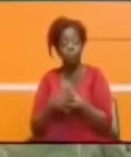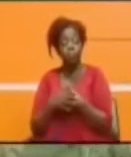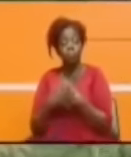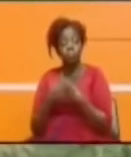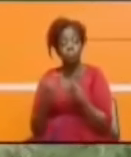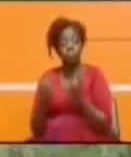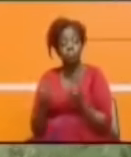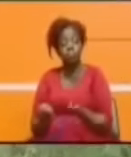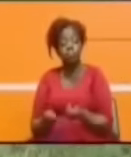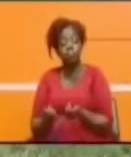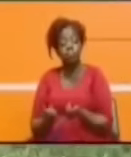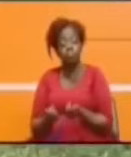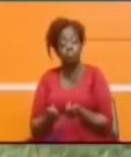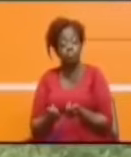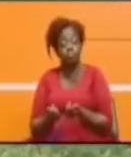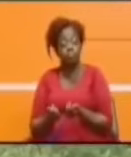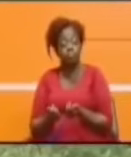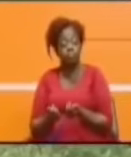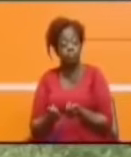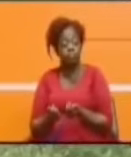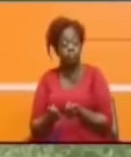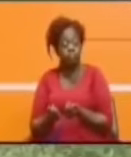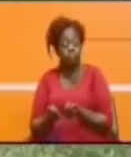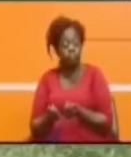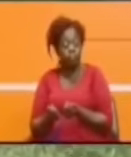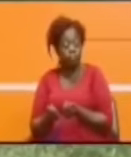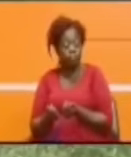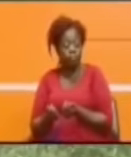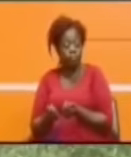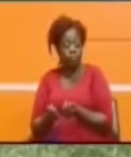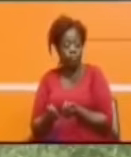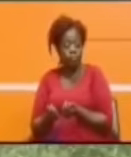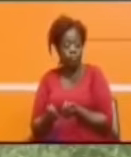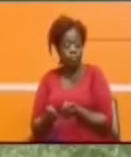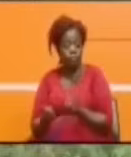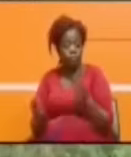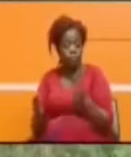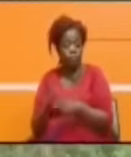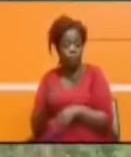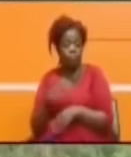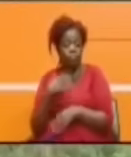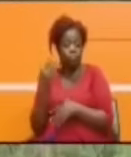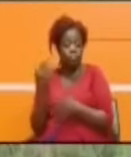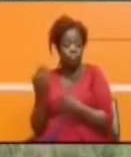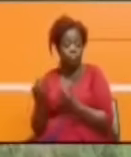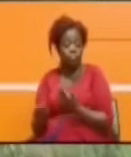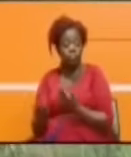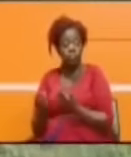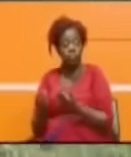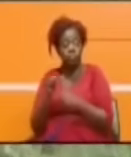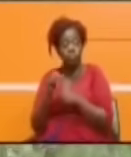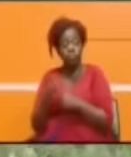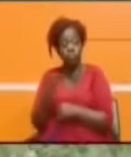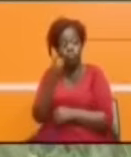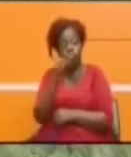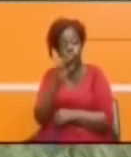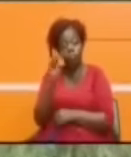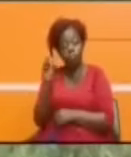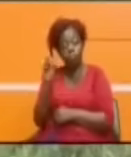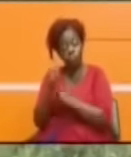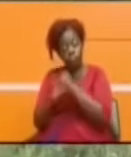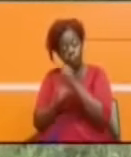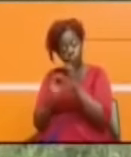batukako okunenewa n'ekigu, batuvaayo bazaayo muto wangulu. Kati bawezezzaako emyaka nga 10 nga kwe